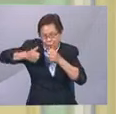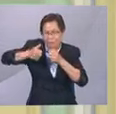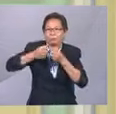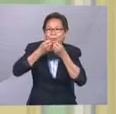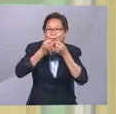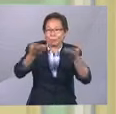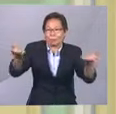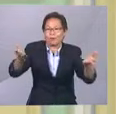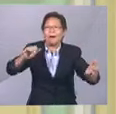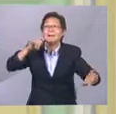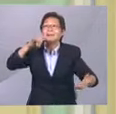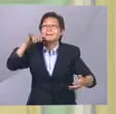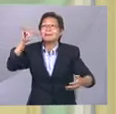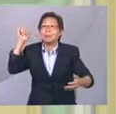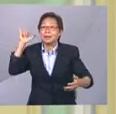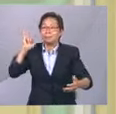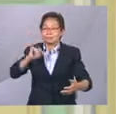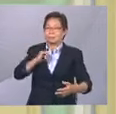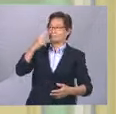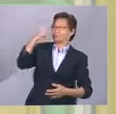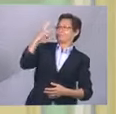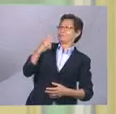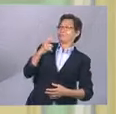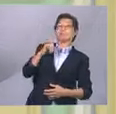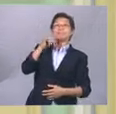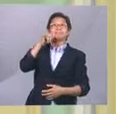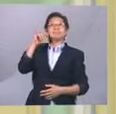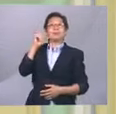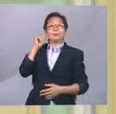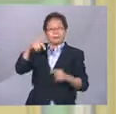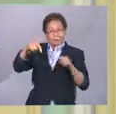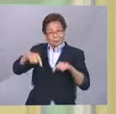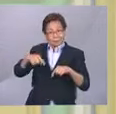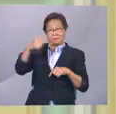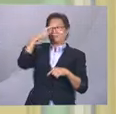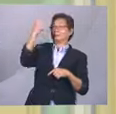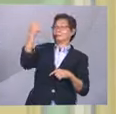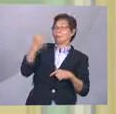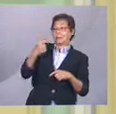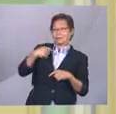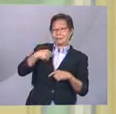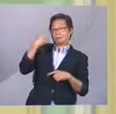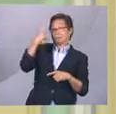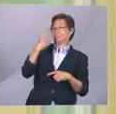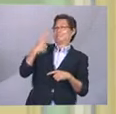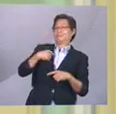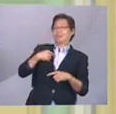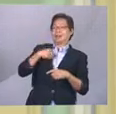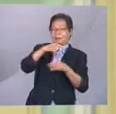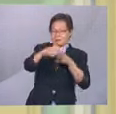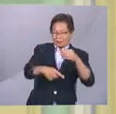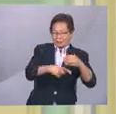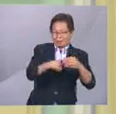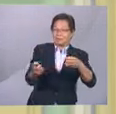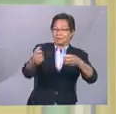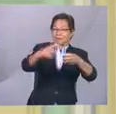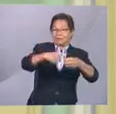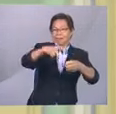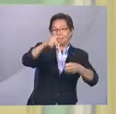hai salam di saya ditanya semalam ya di sini tentang bikepi